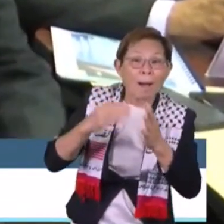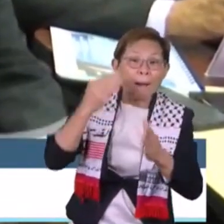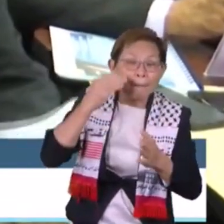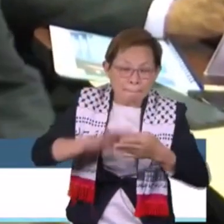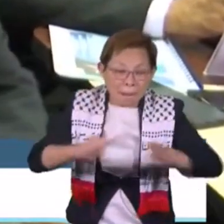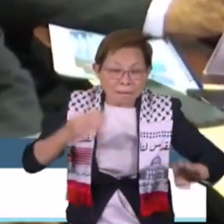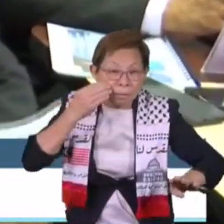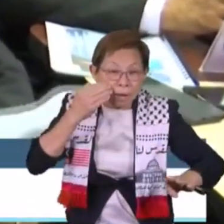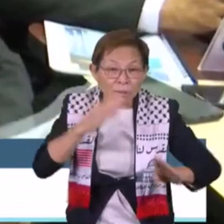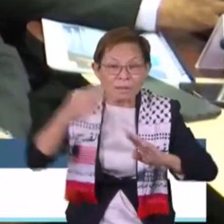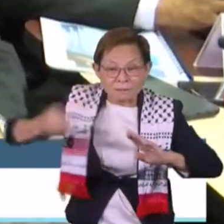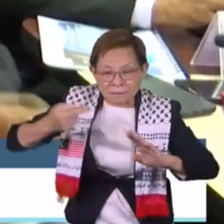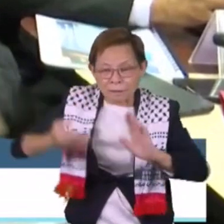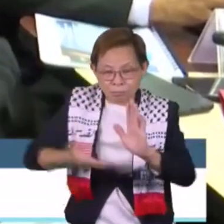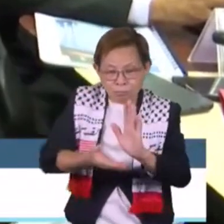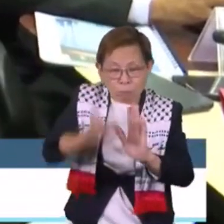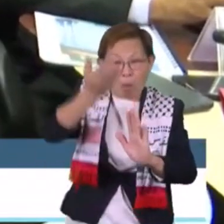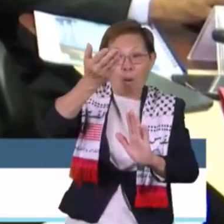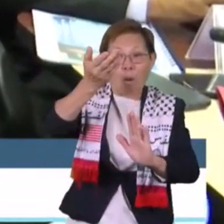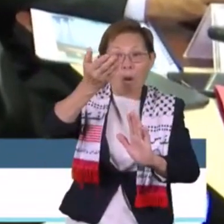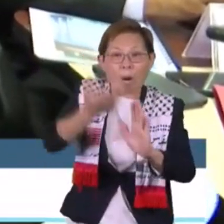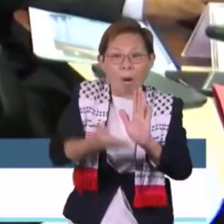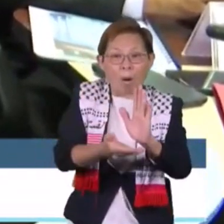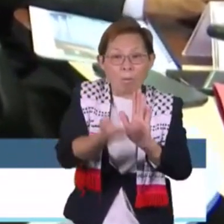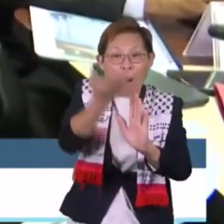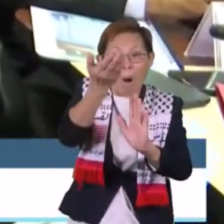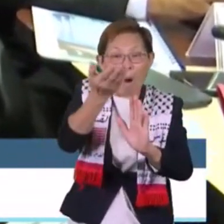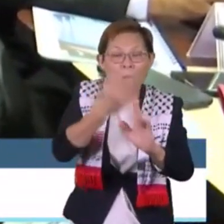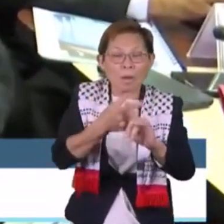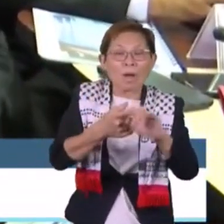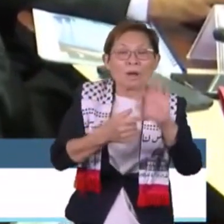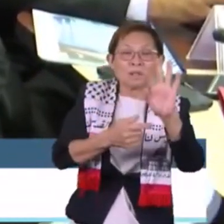Sejarah pun dah meningkat dari